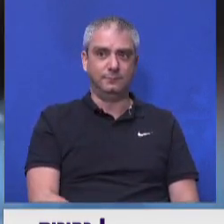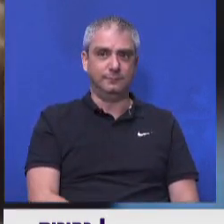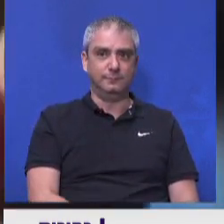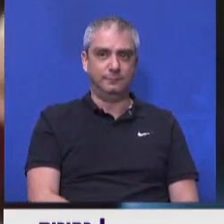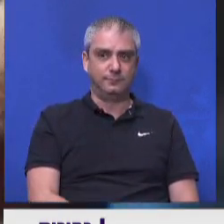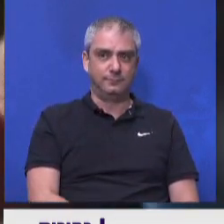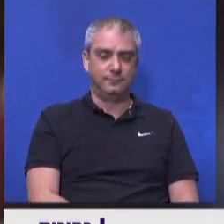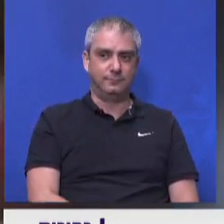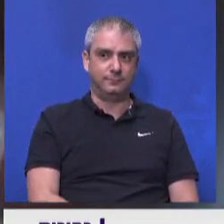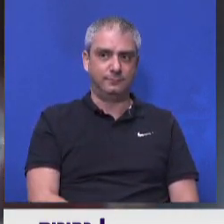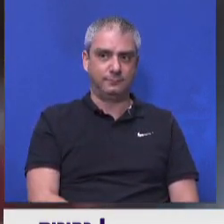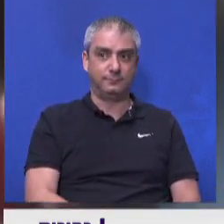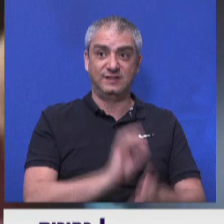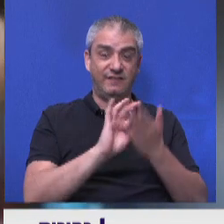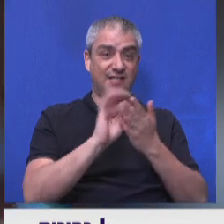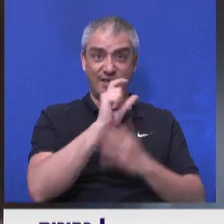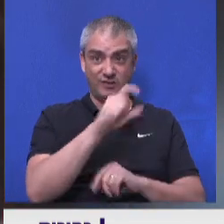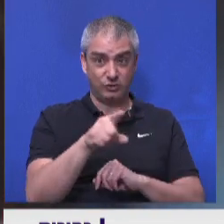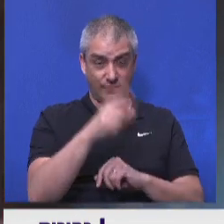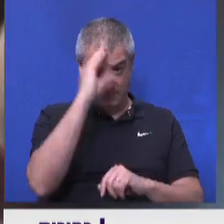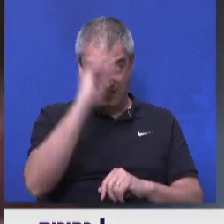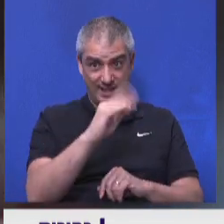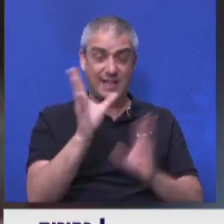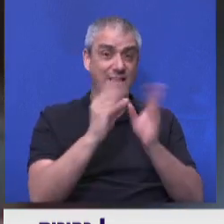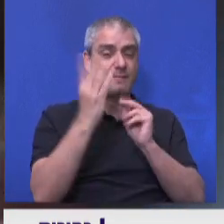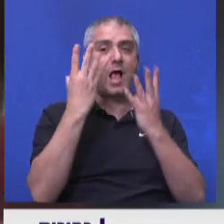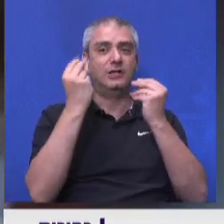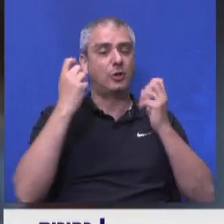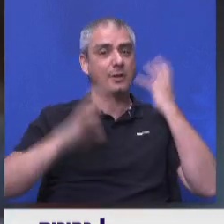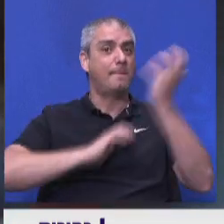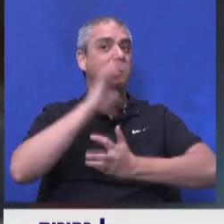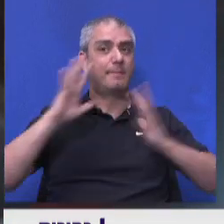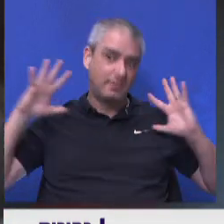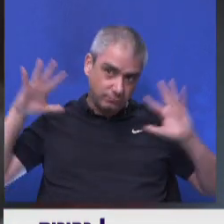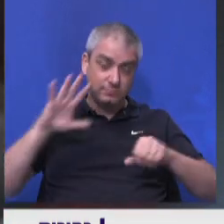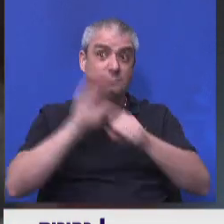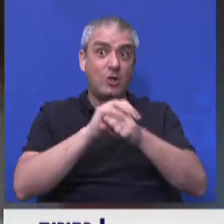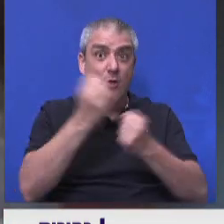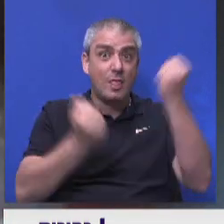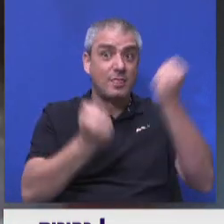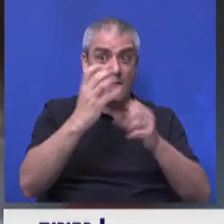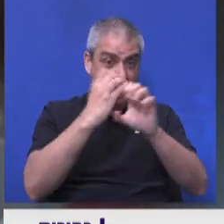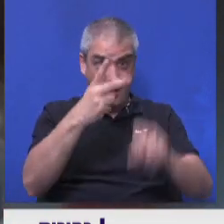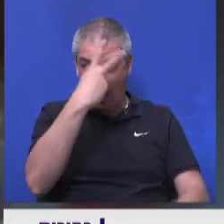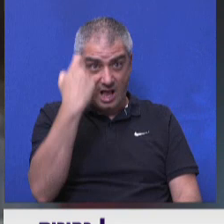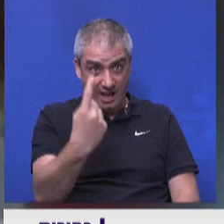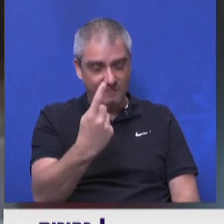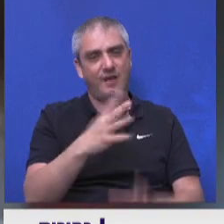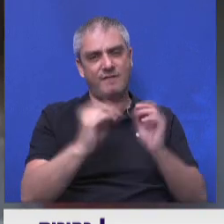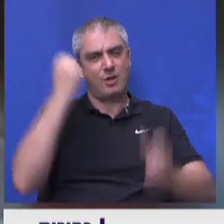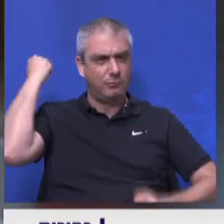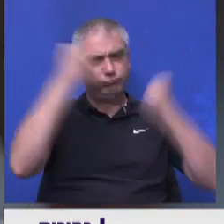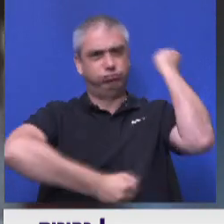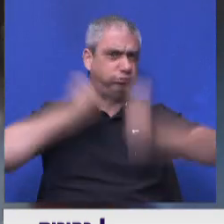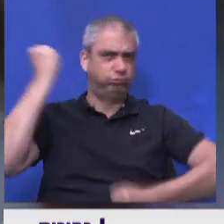לפי כתב האישום, הקטין, ביחד עם עשרות מתפרעים, זהו שנהג האוטובוס הוא ערבי והחלו לתקוף אותו ואף קראו,